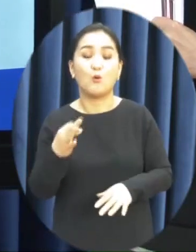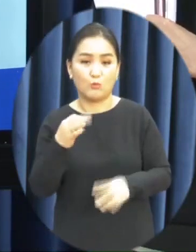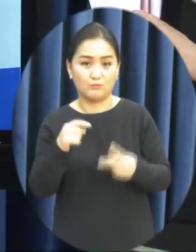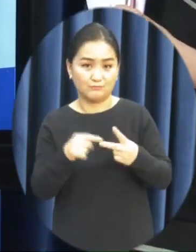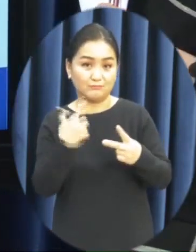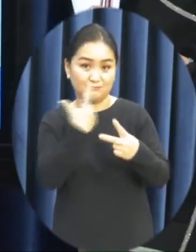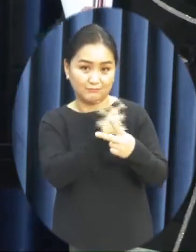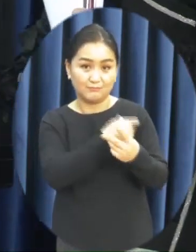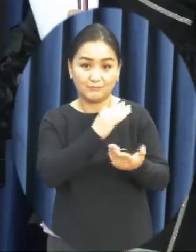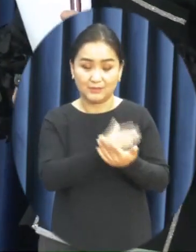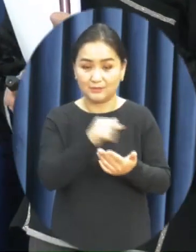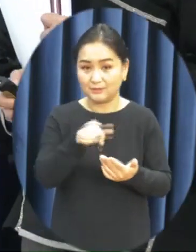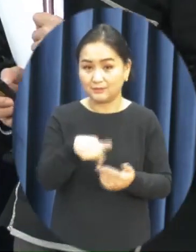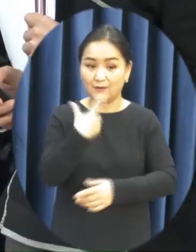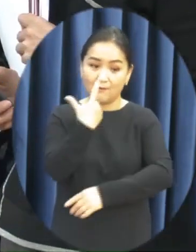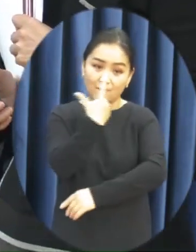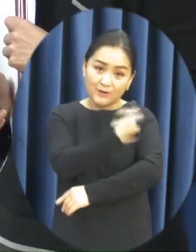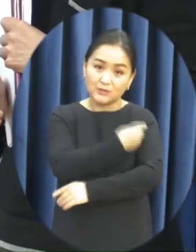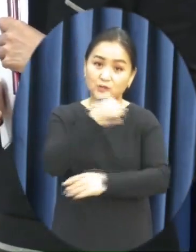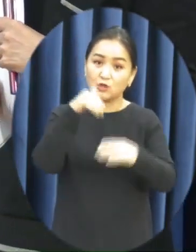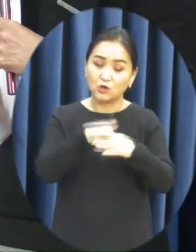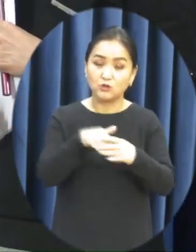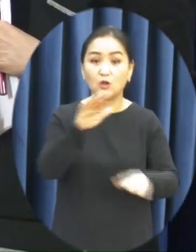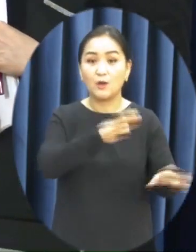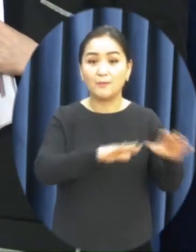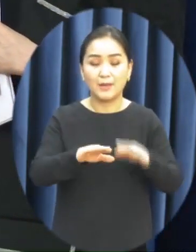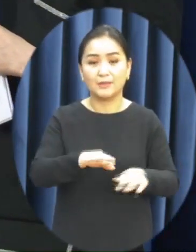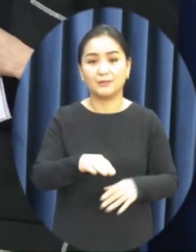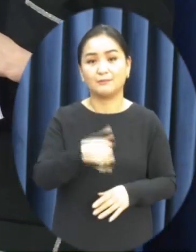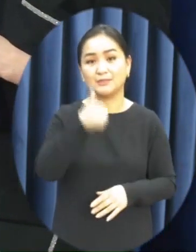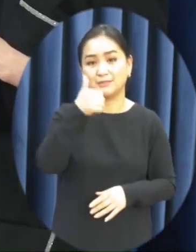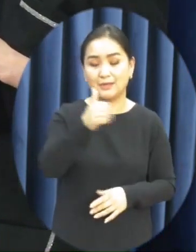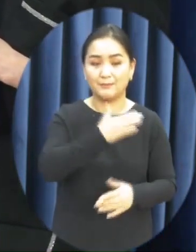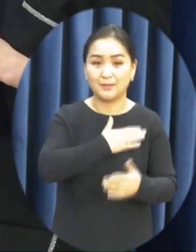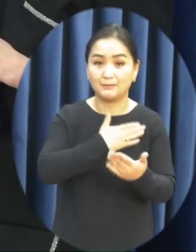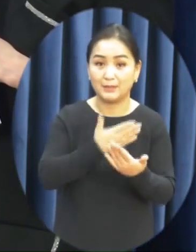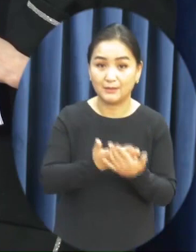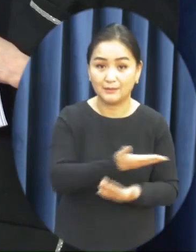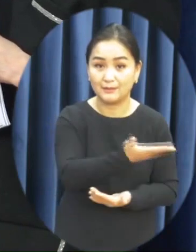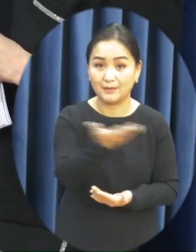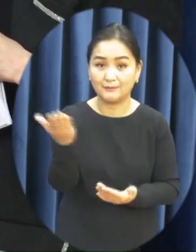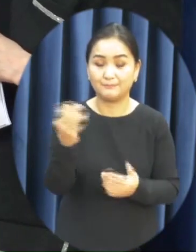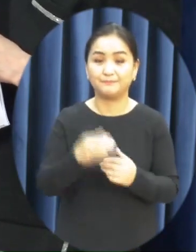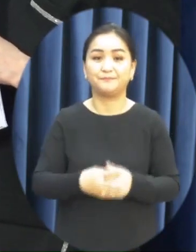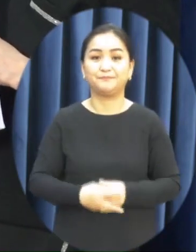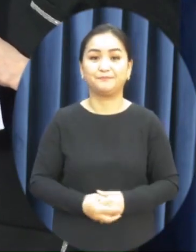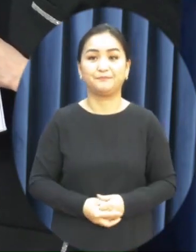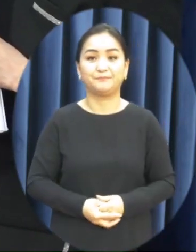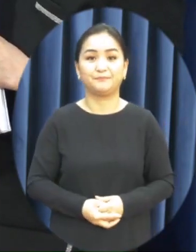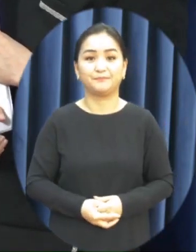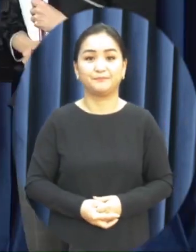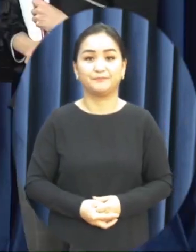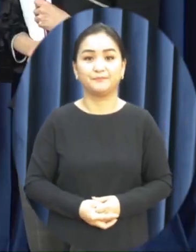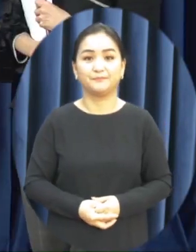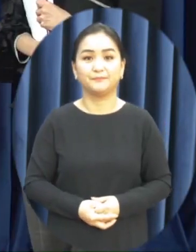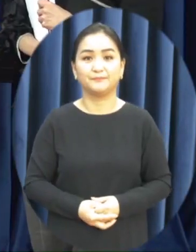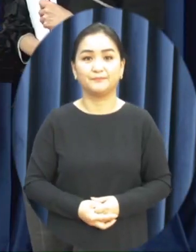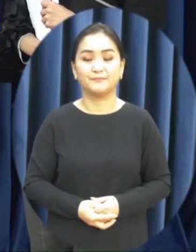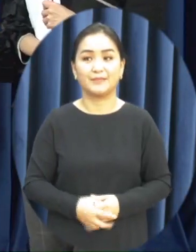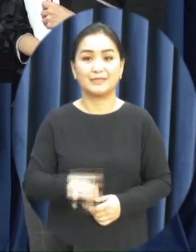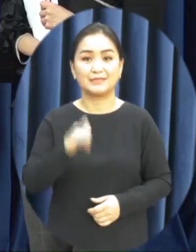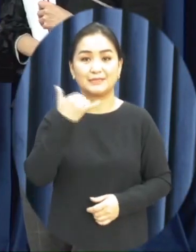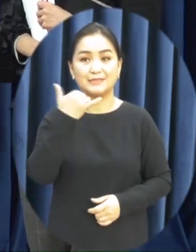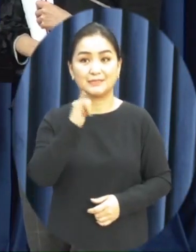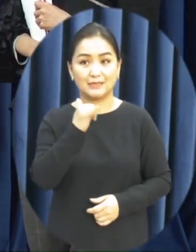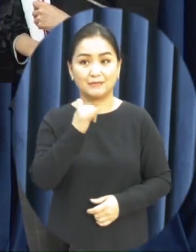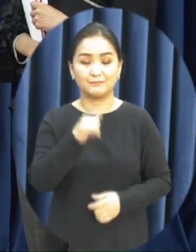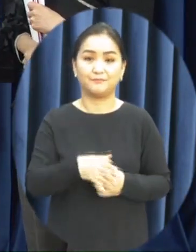པགས